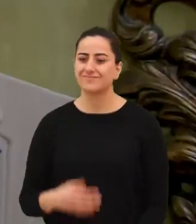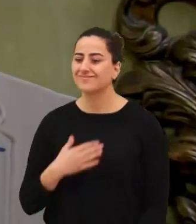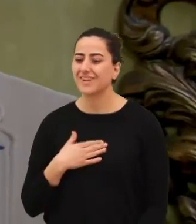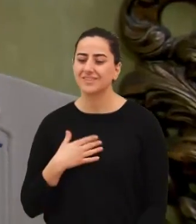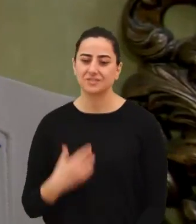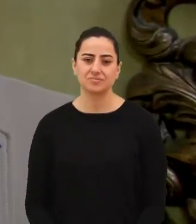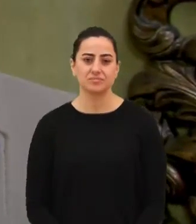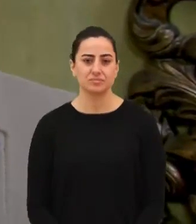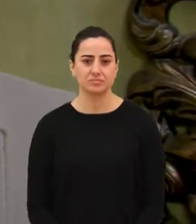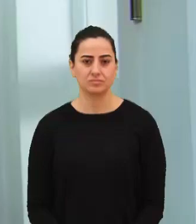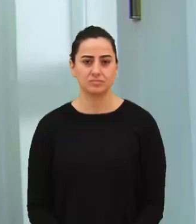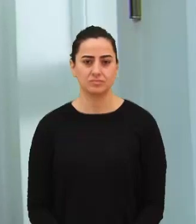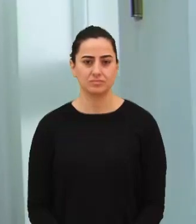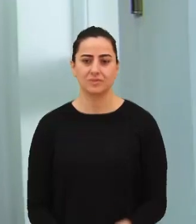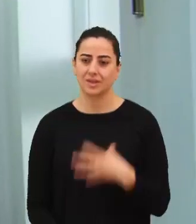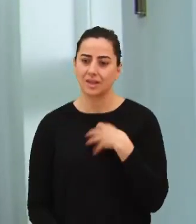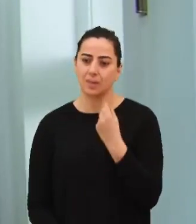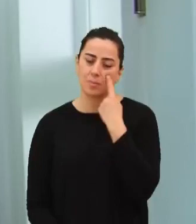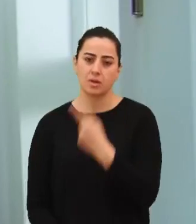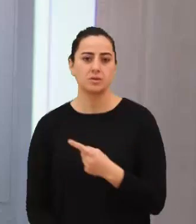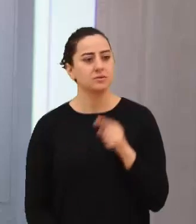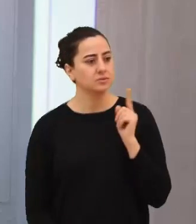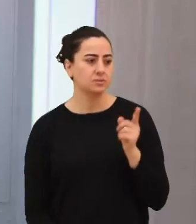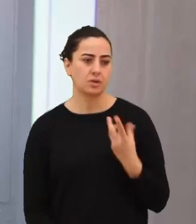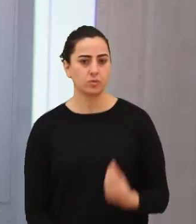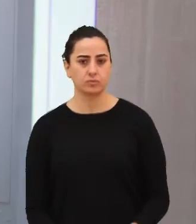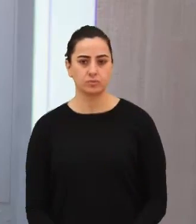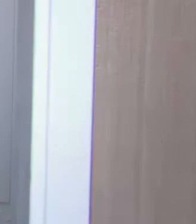Nazlı. Kendine iyi bak. Sen de.